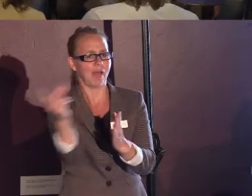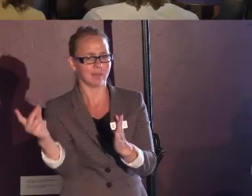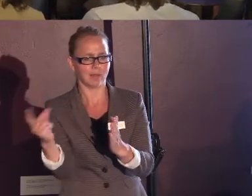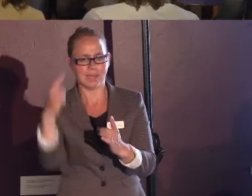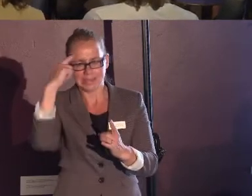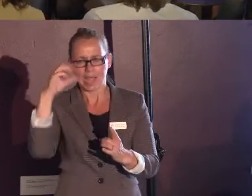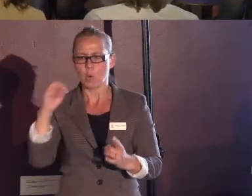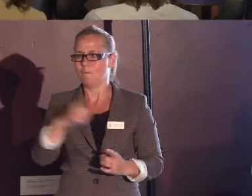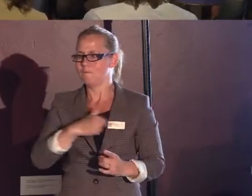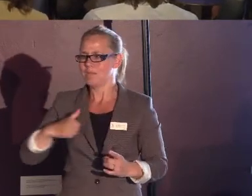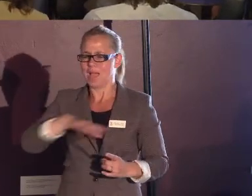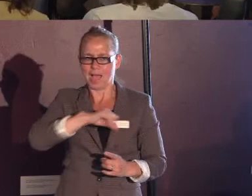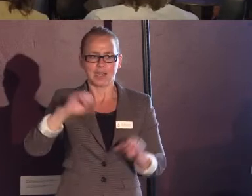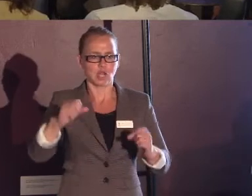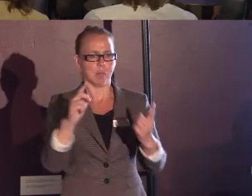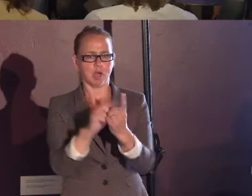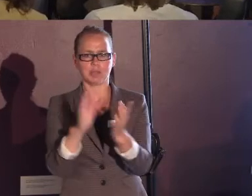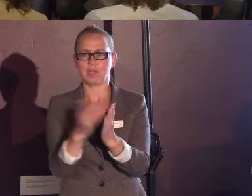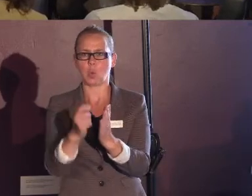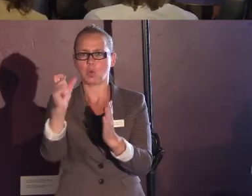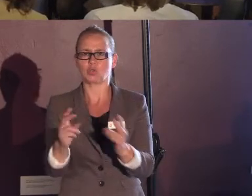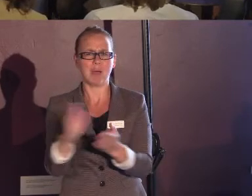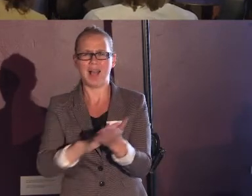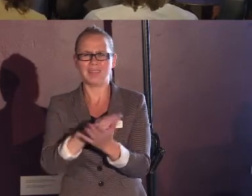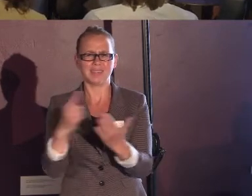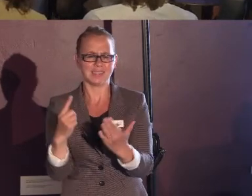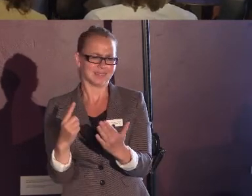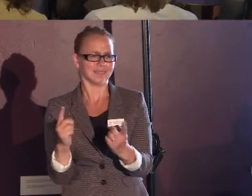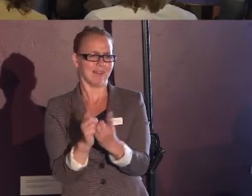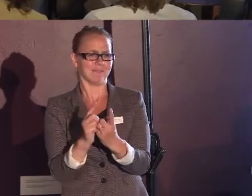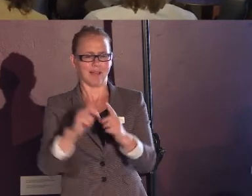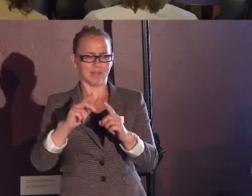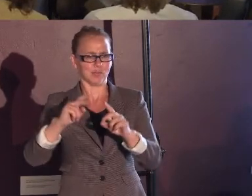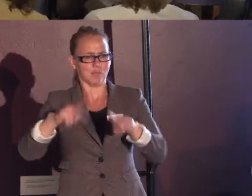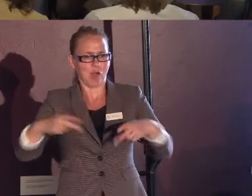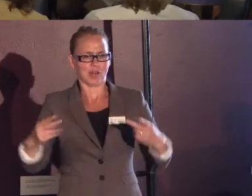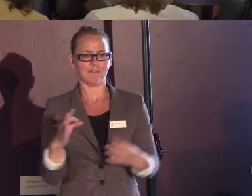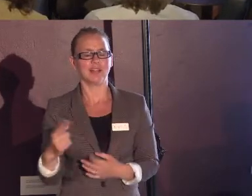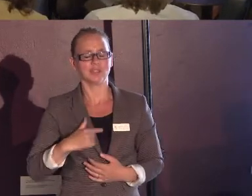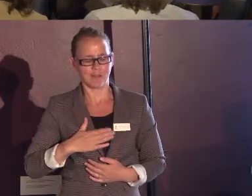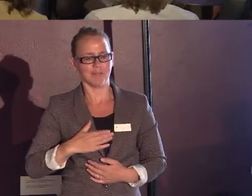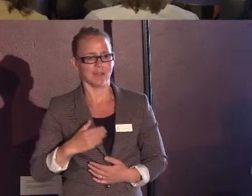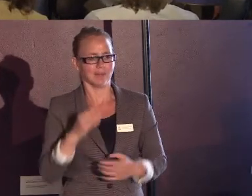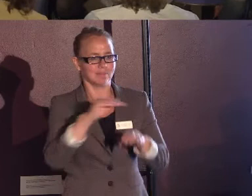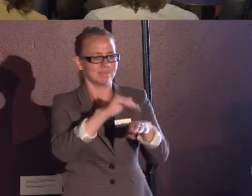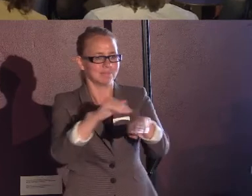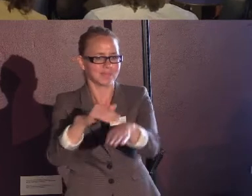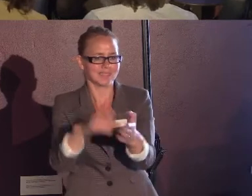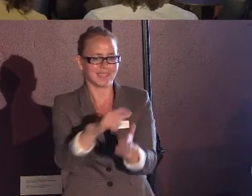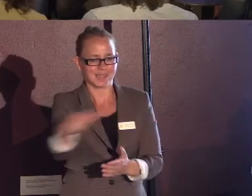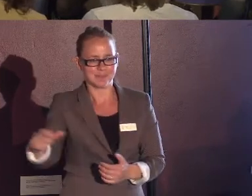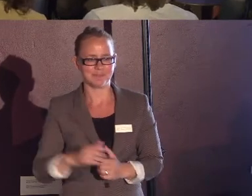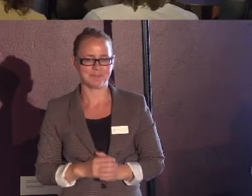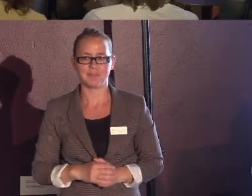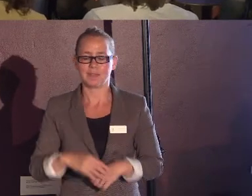om vi alla skulle ta ett möte med någon som vi aldrig skulle träffa i vanliga fall. Vad skulle växa ur det? Så det vill jag skicka med er idag. Och sen ska